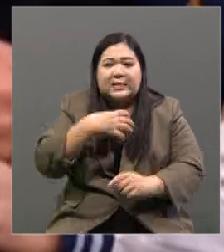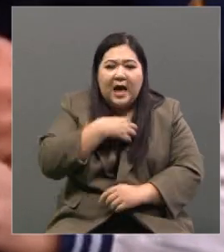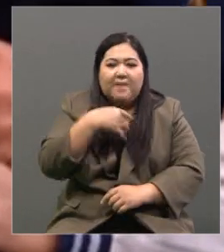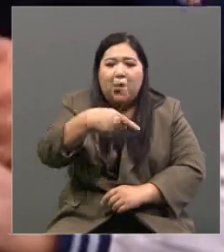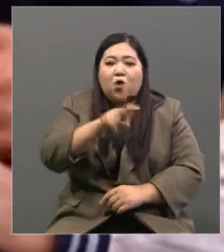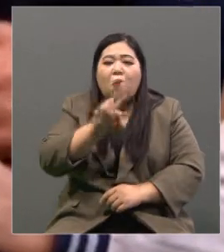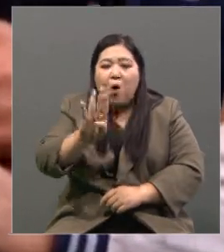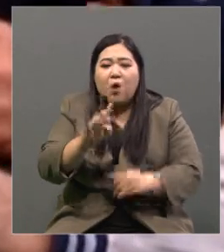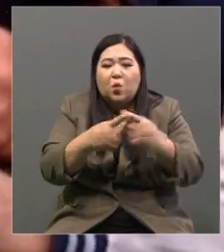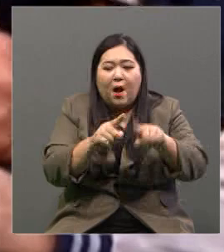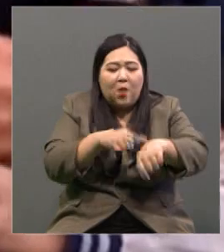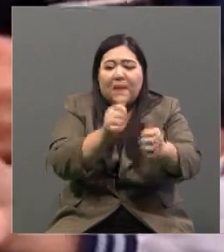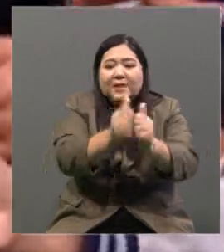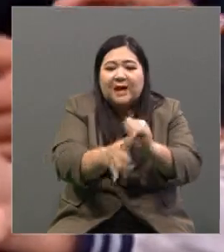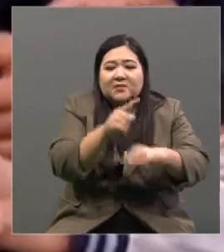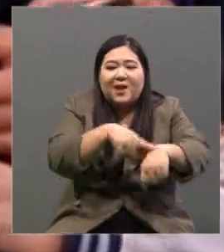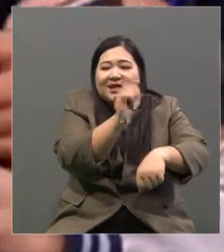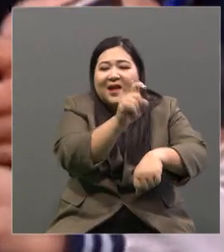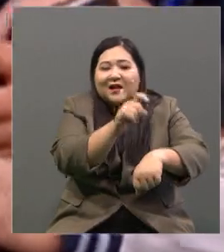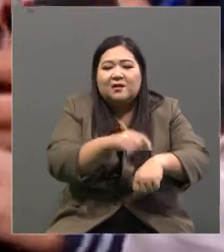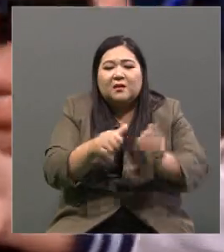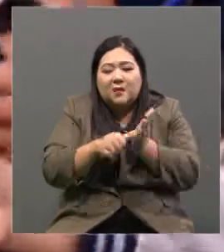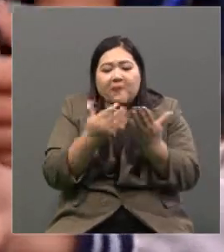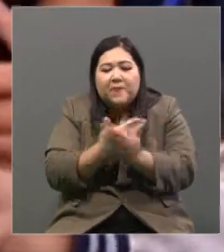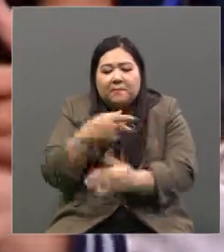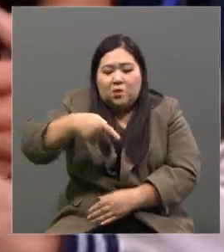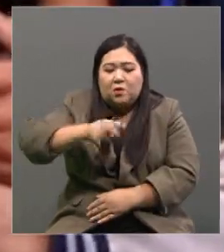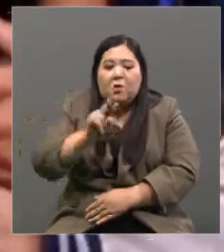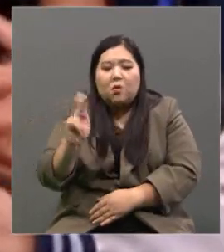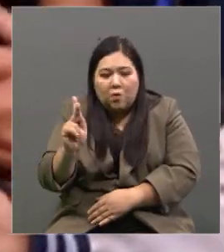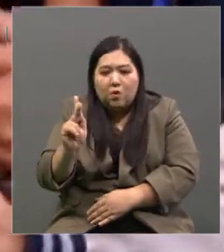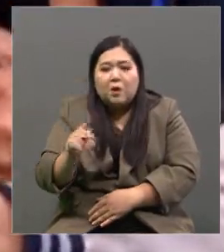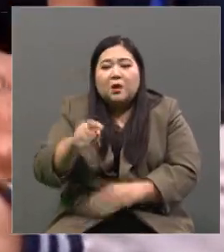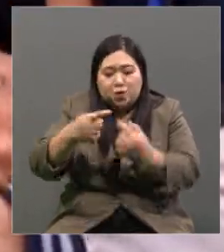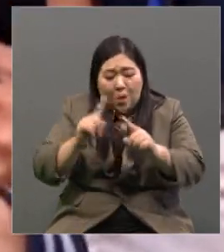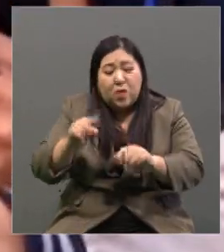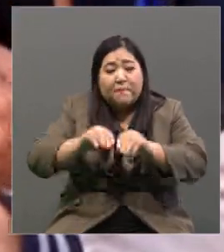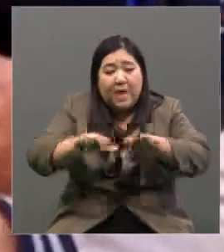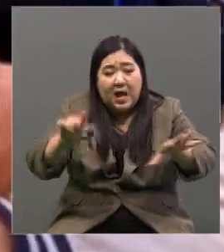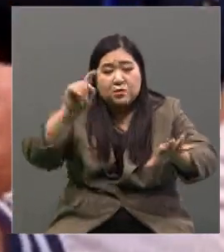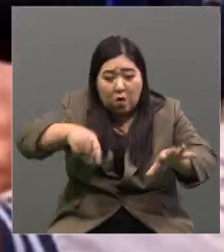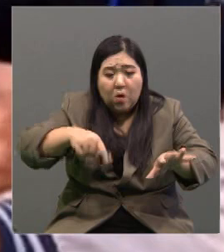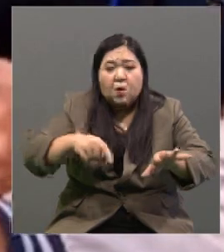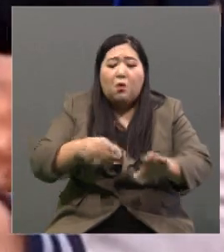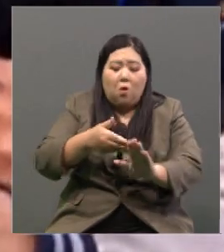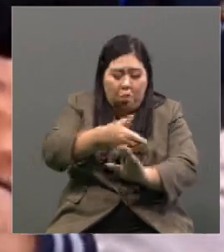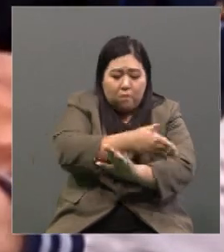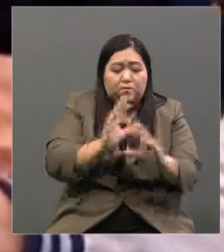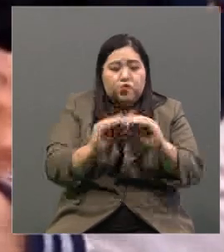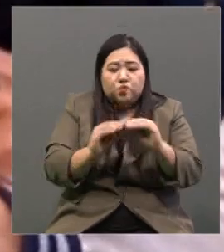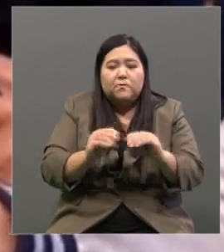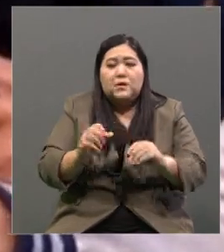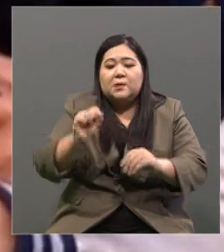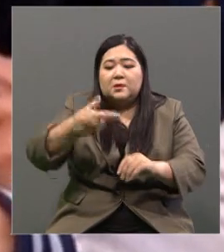ก.ท ี น ี้ ก ็ เล ย รัฐบาลประกาศเนี่ยมันยังไงก็แล้วแต่มันก็เลยต้องผ่านที่ประชุมของสภาผู้แทนราษฎรมันก็เลยเป็นที่ไปที่มาว่าวันพรุ่งนี้